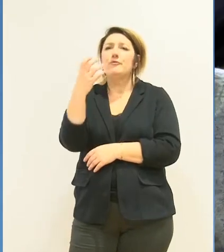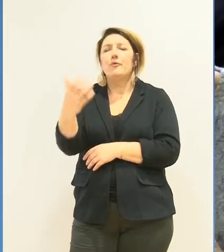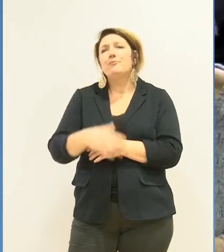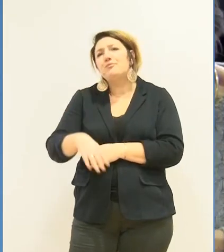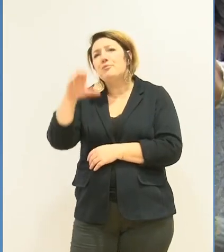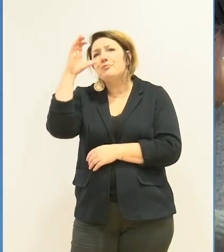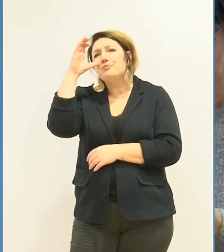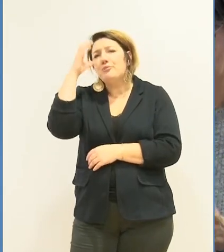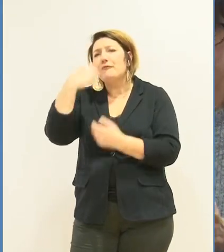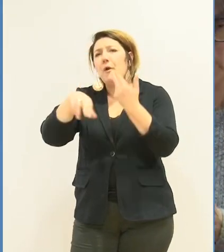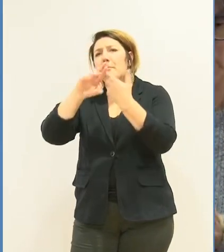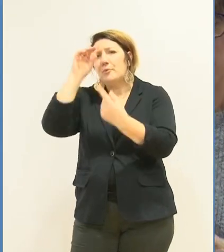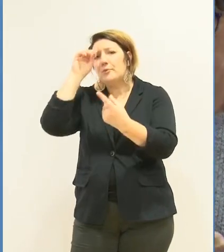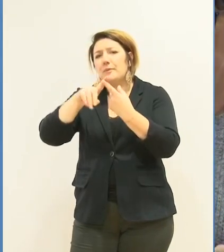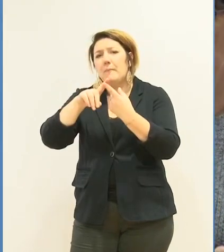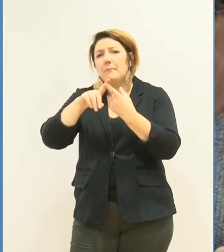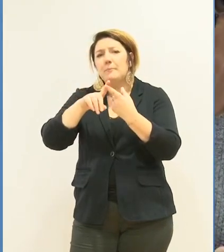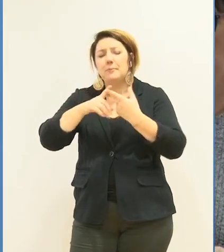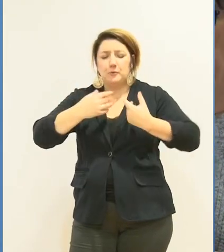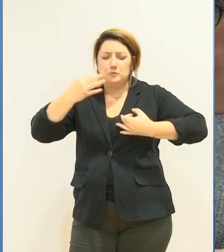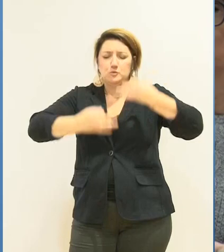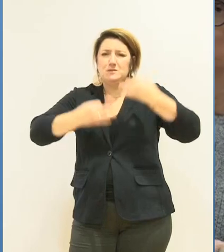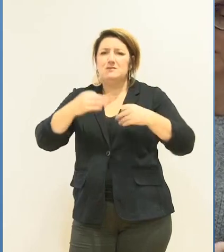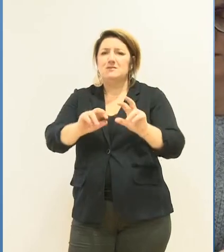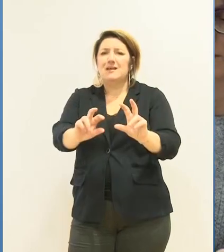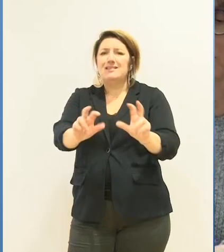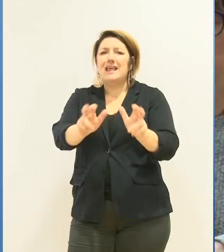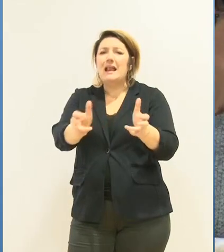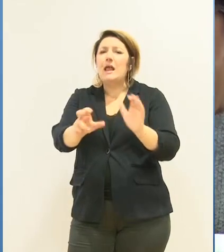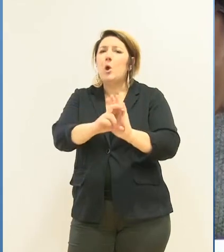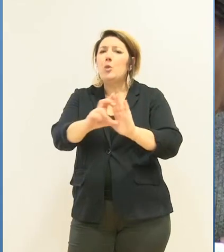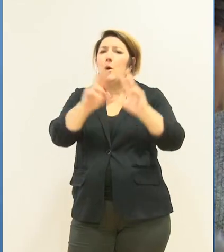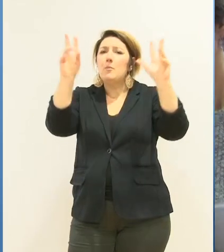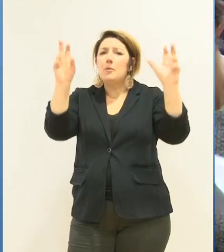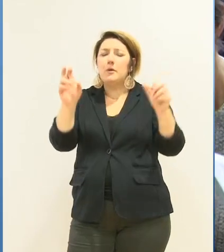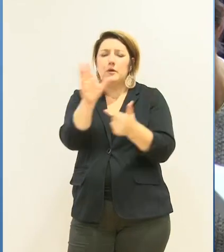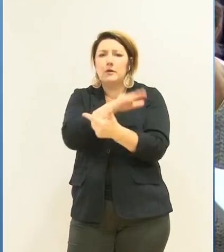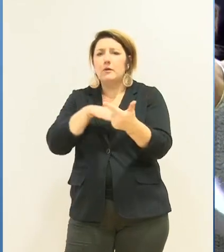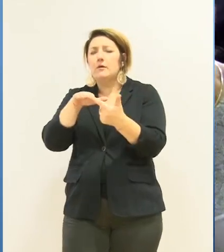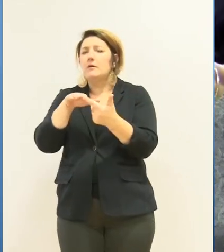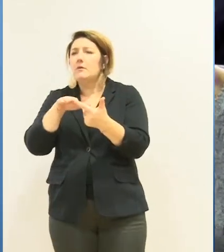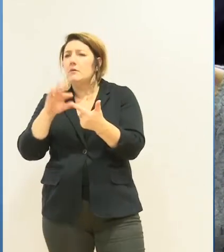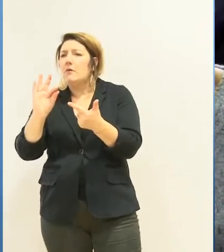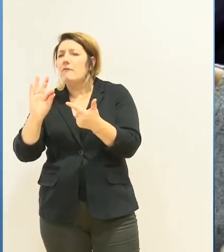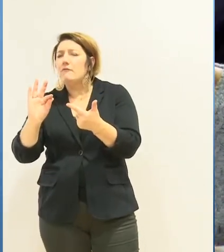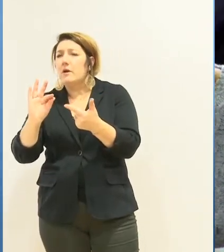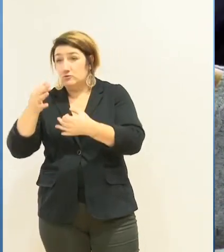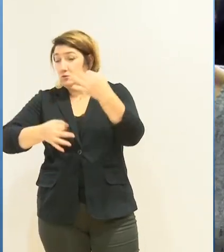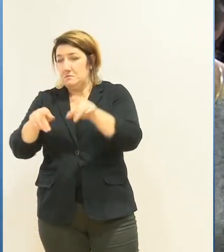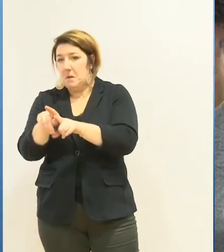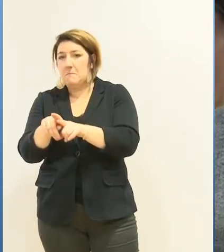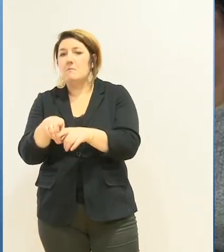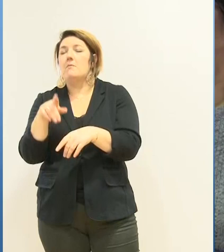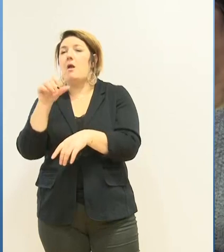les serrant justice dans la sphère télégrenoble et leicester en justice pour l'opération de à raymond